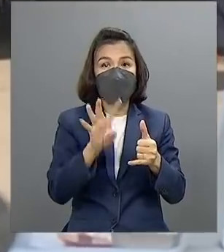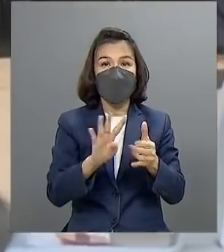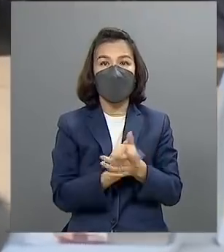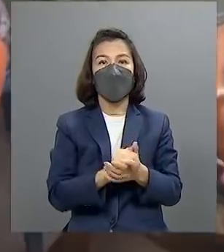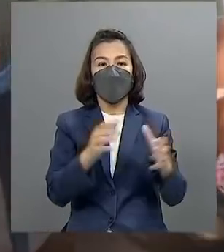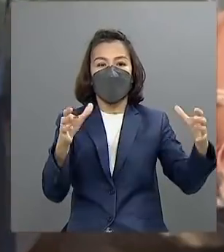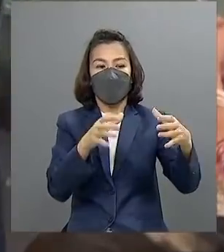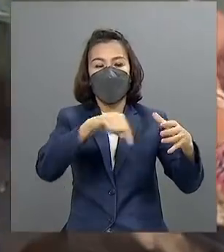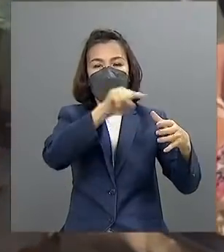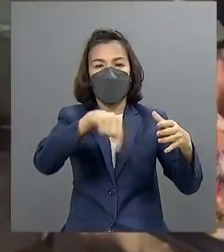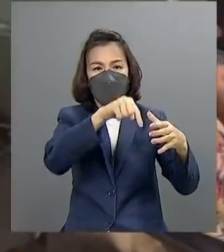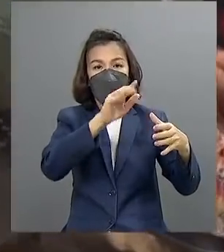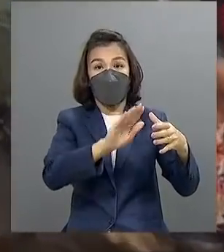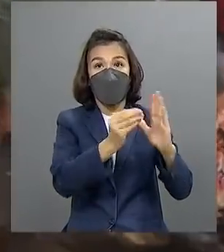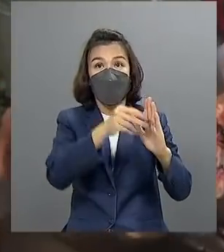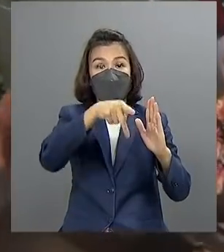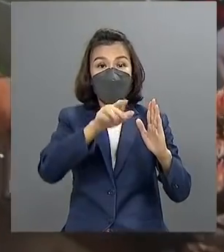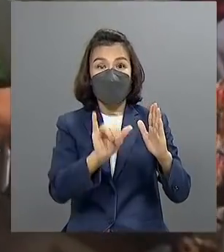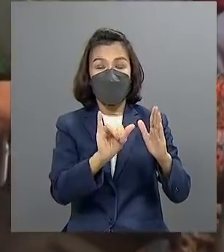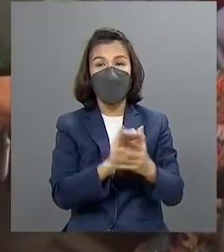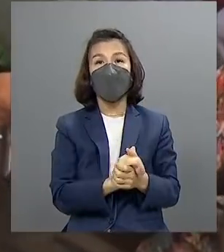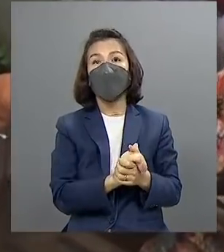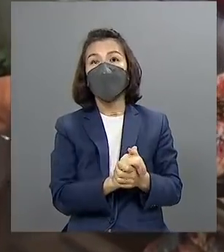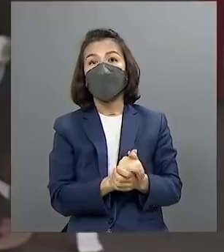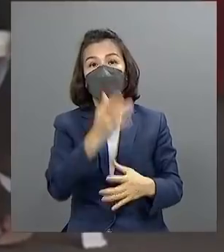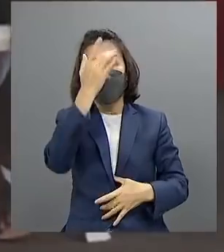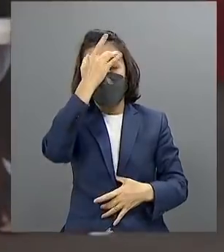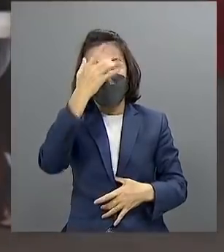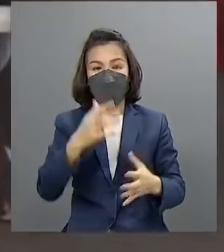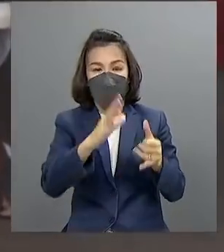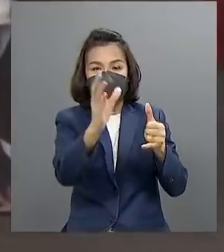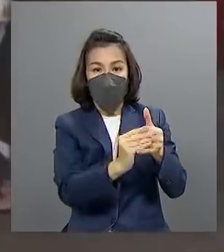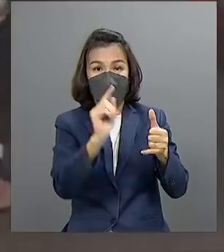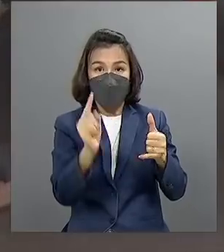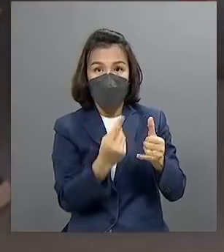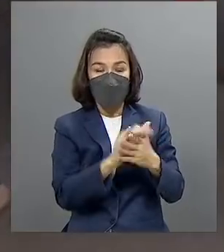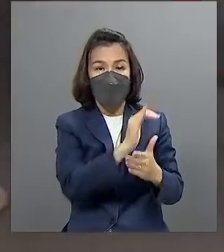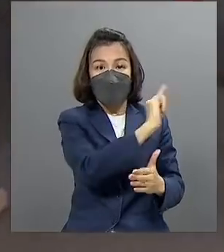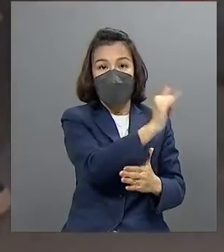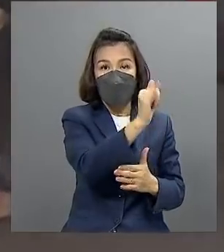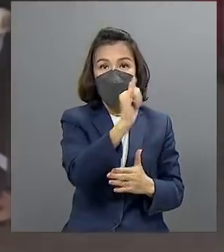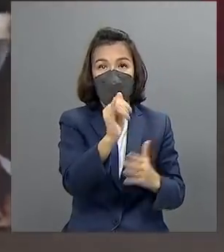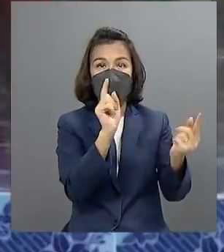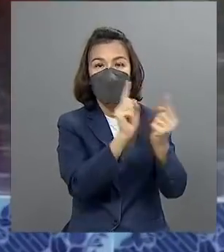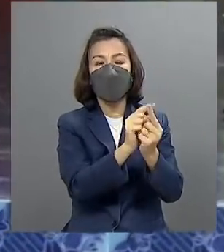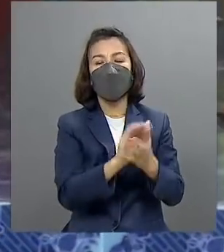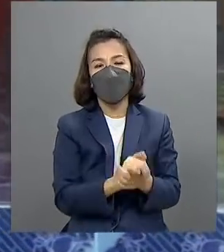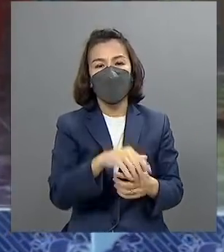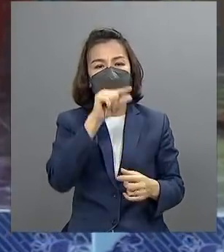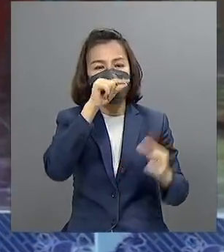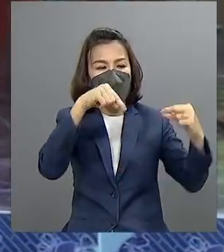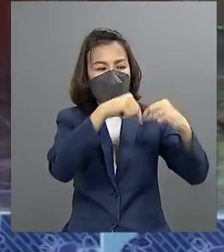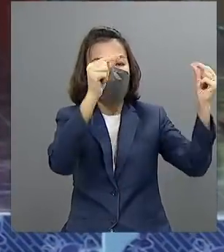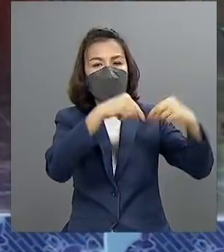9คนค่ะในจำนวนนี้ก็เป็นผู้ปูผู้ป่วย clusterใหม่ที่เดินทางไปสัมผัสกับผู้ป่วยในบ่อนไก่ในพื้นที่บ้านเอื้อม